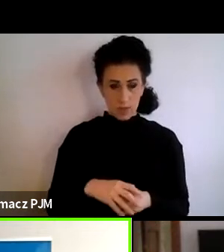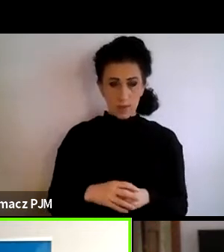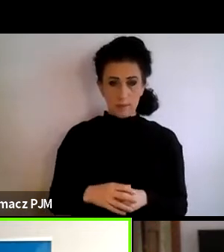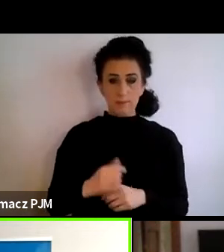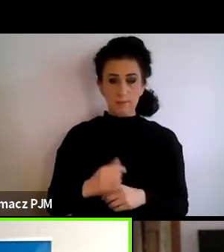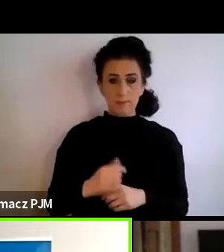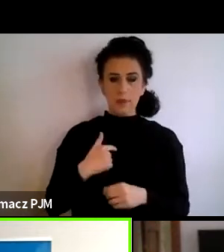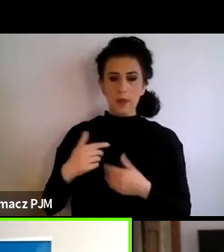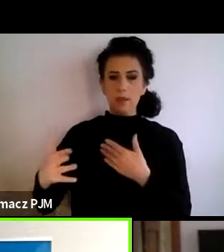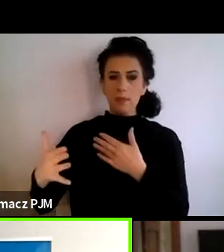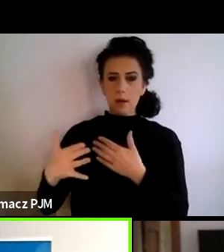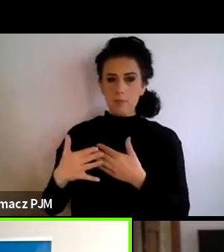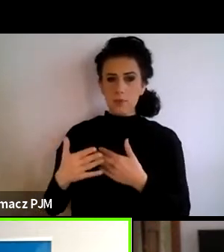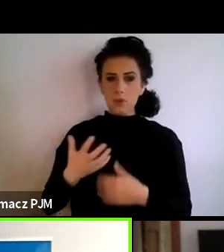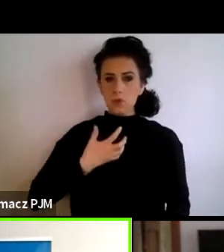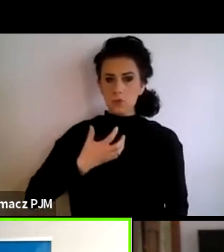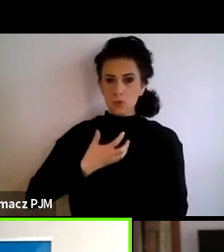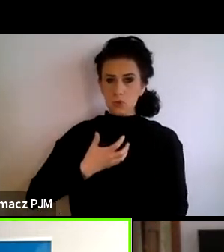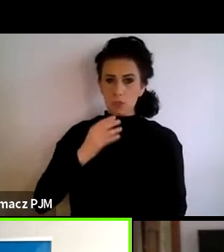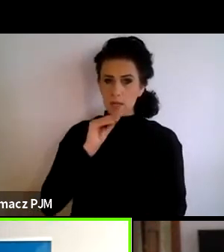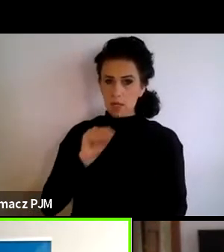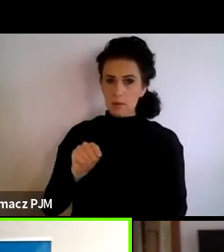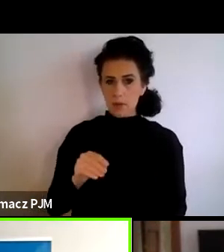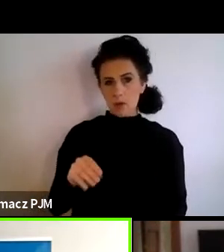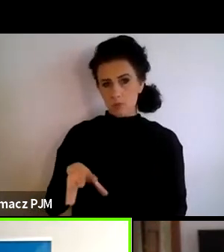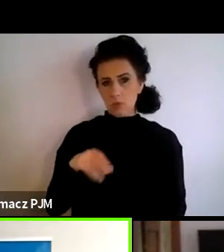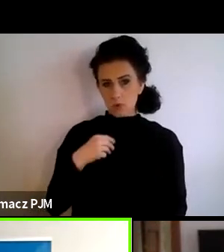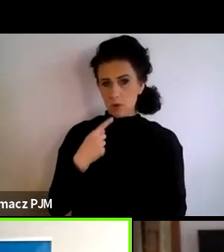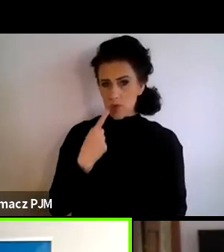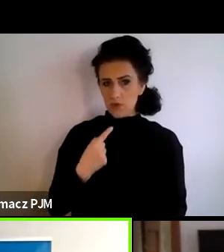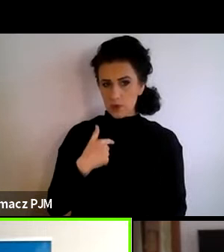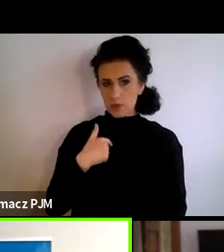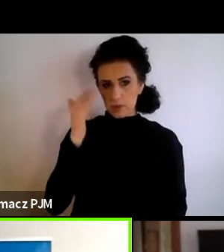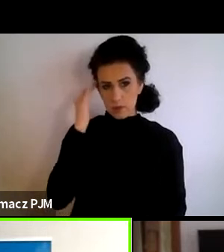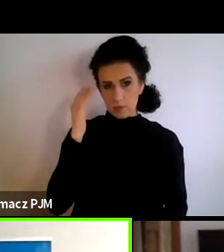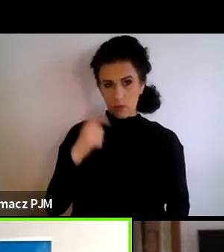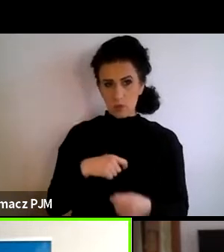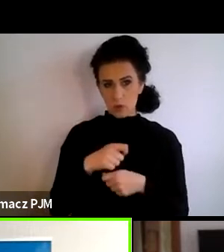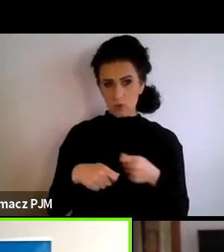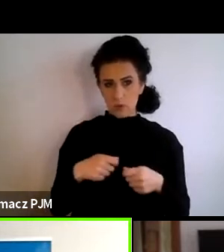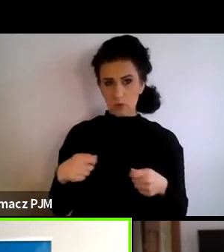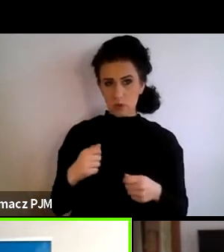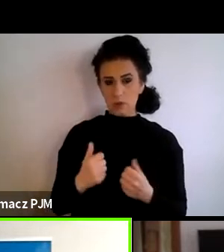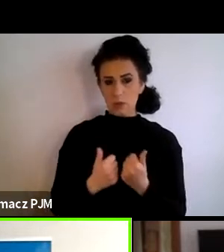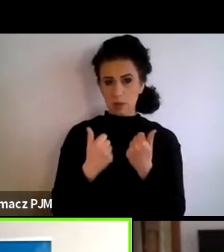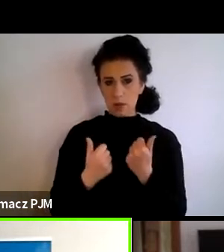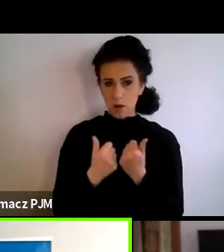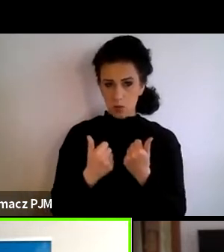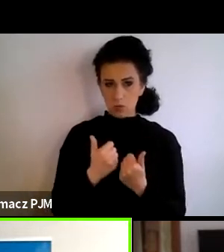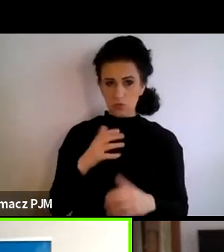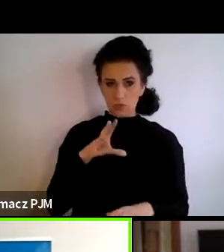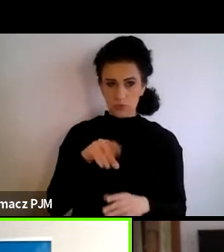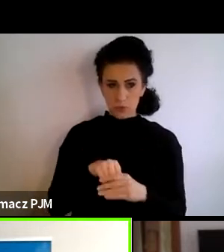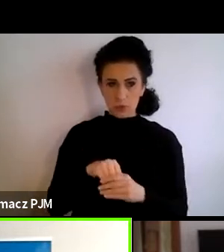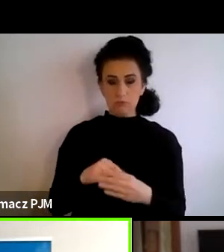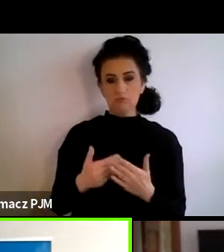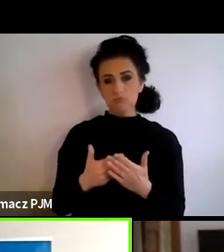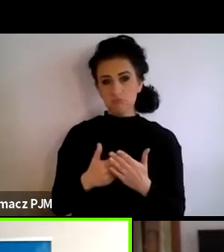mam, najlepiej można powiedzieć, że znam rozwiązania, które są stosowane w Krakowie i tutaj